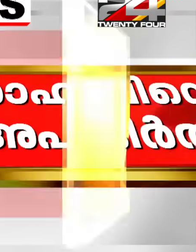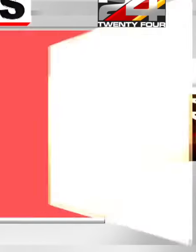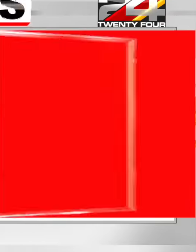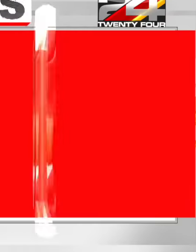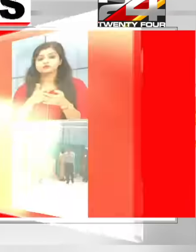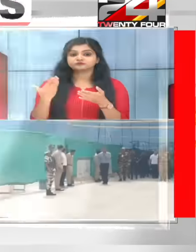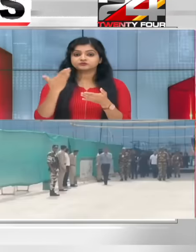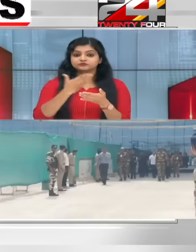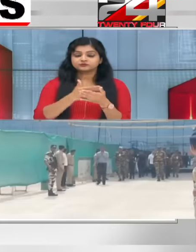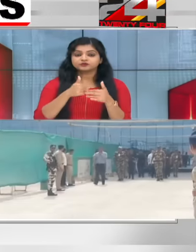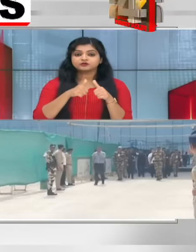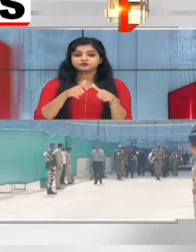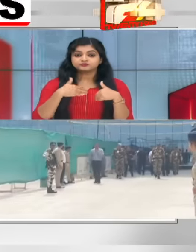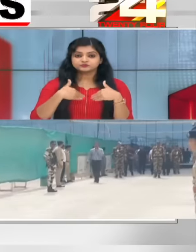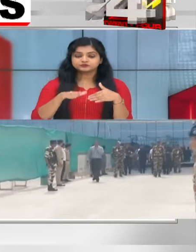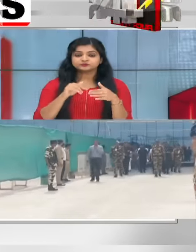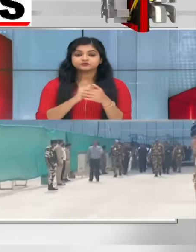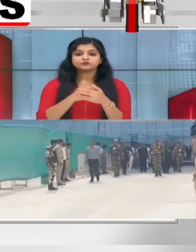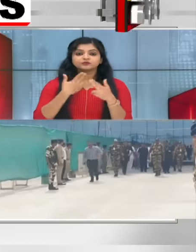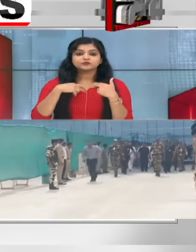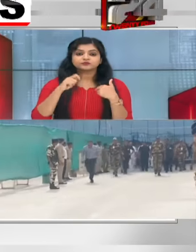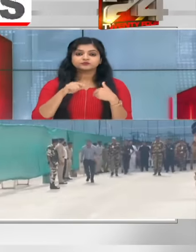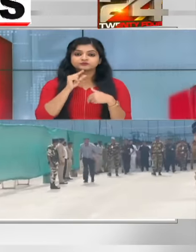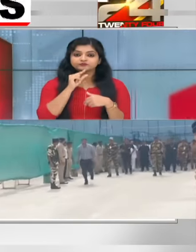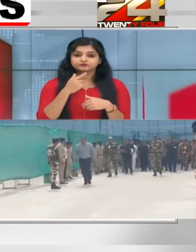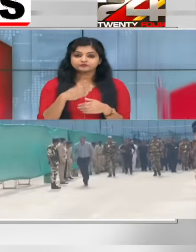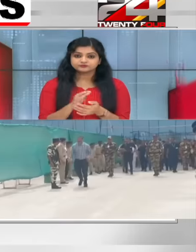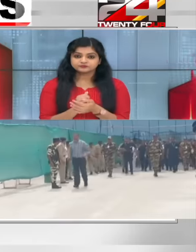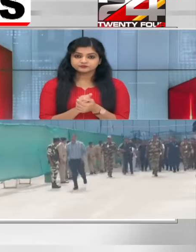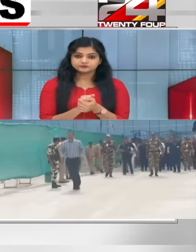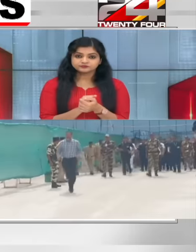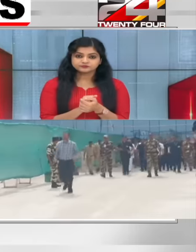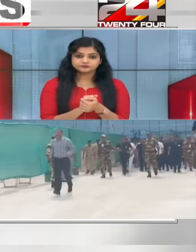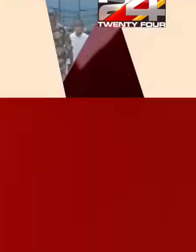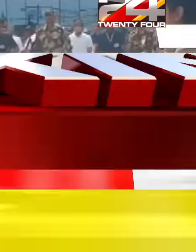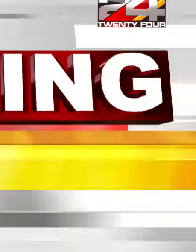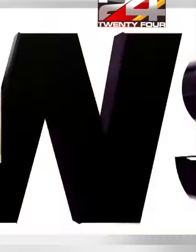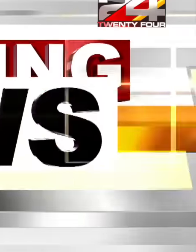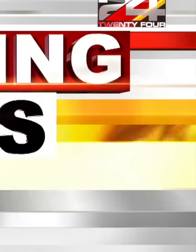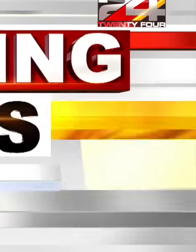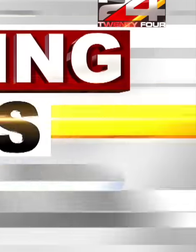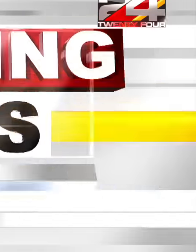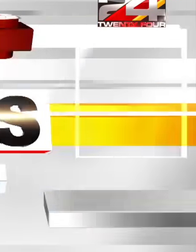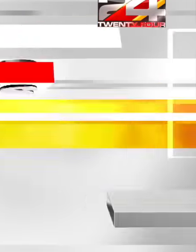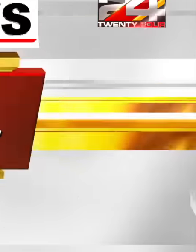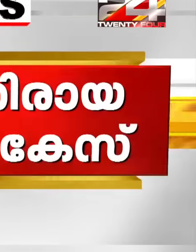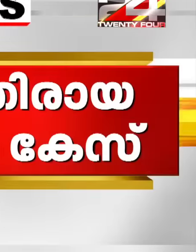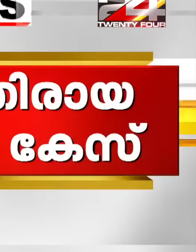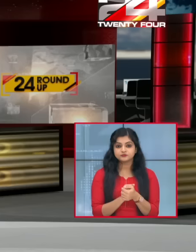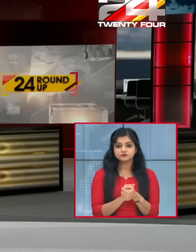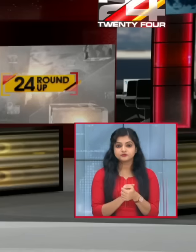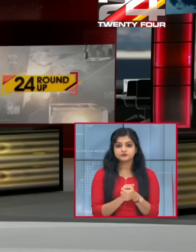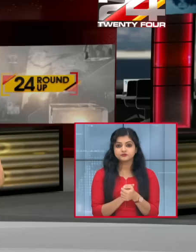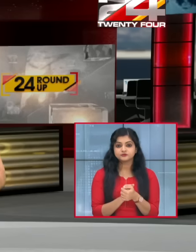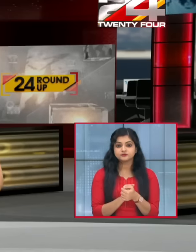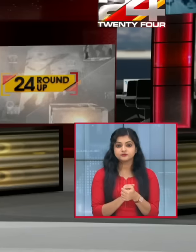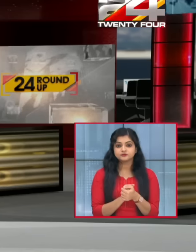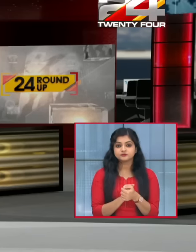അപേക്ഷയിൽ മറുപടി പറയാം എന്ന നിലപാട് കോടതി സ്വീകരിച്ചിരിക്കുന്നത്. പ്രവിധ. ശരി, രാധാകൃഷ്ണനാണ് വിവരങ്ങൾ നൽകിയത്.